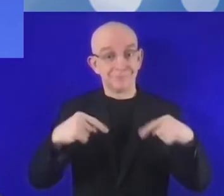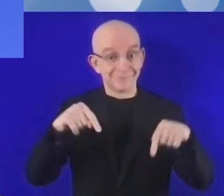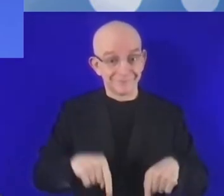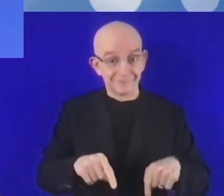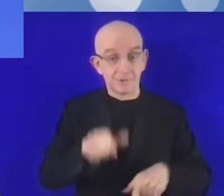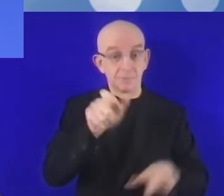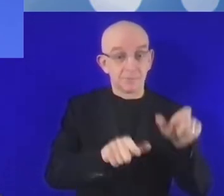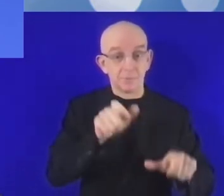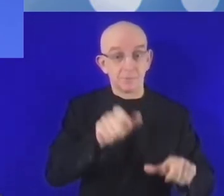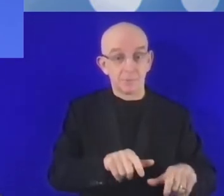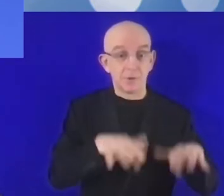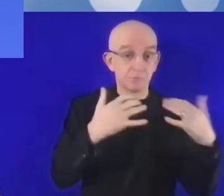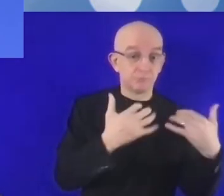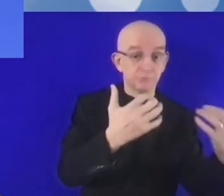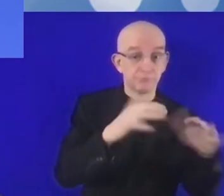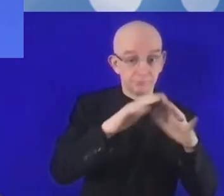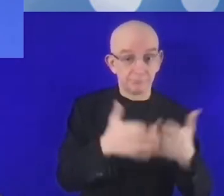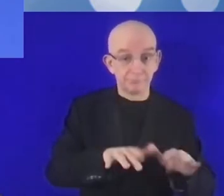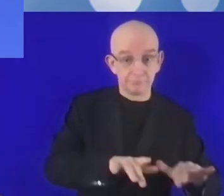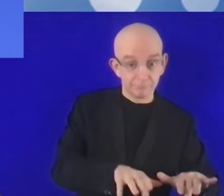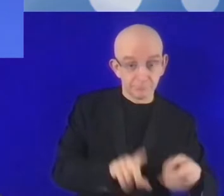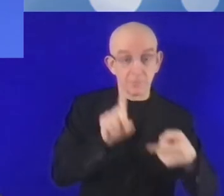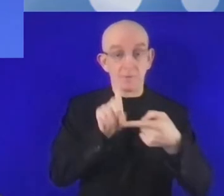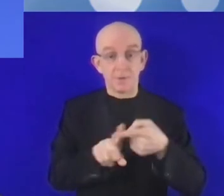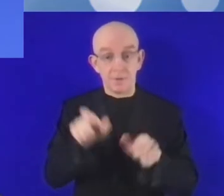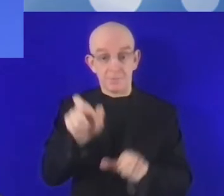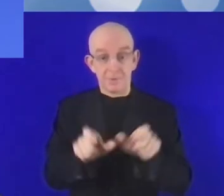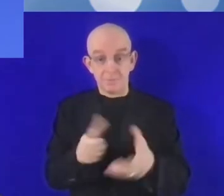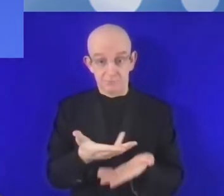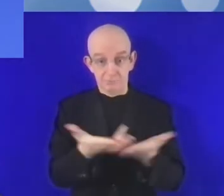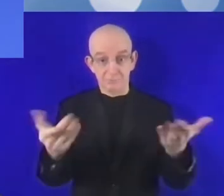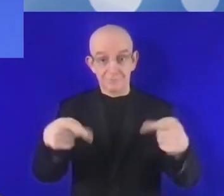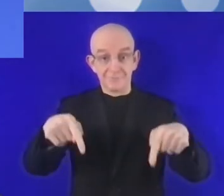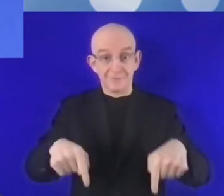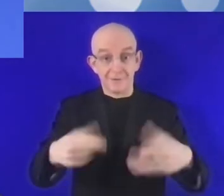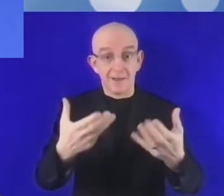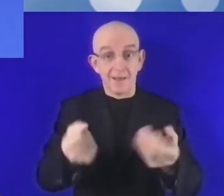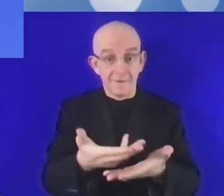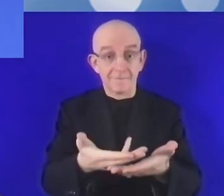C'est pourquoi, mesdames et messieurs, chers collègues, je vous demande de participer